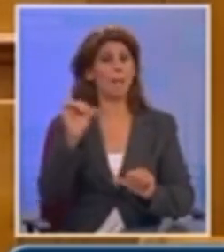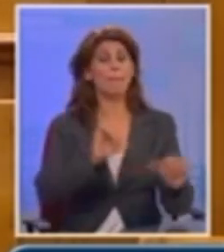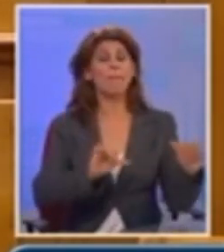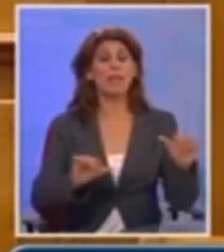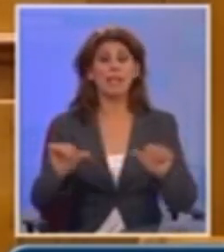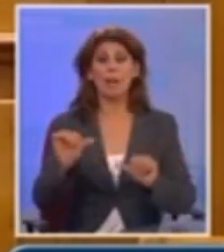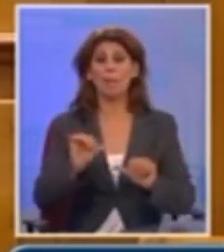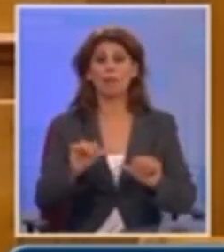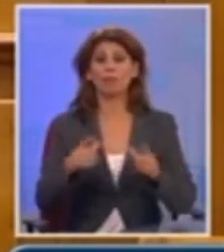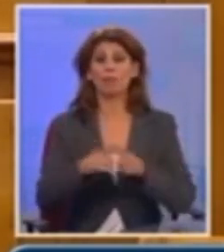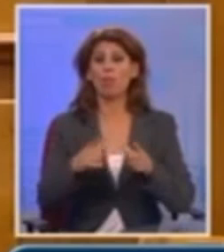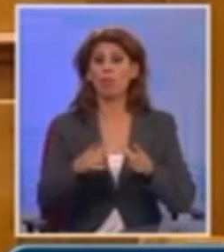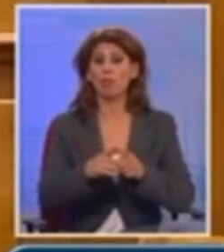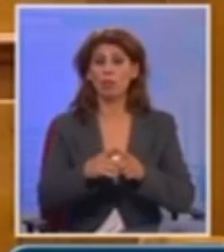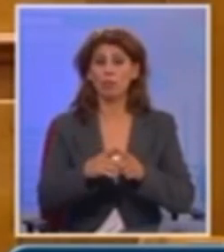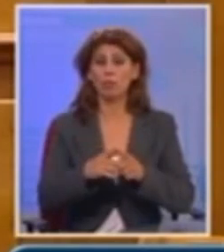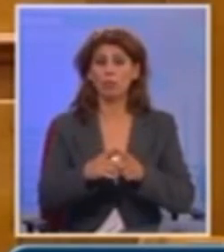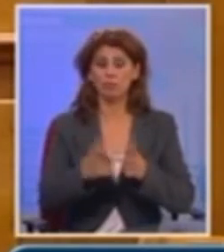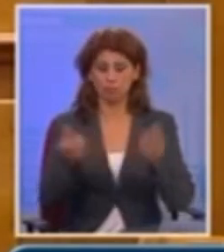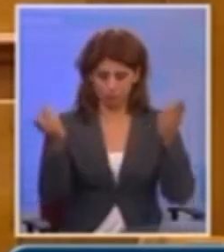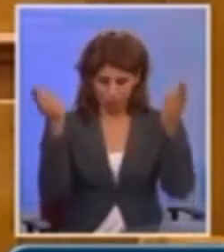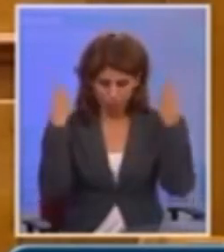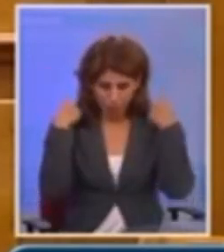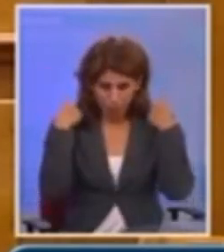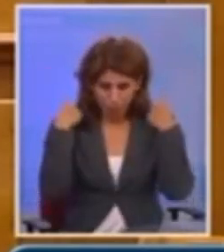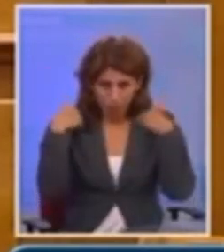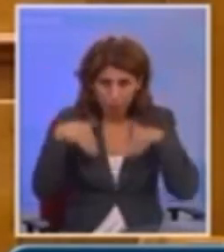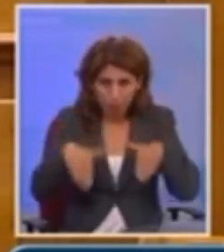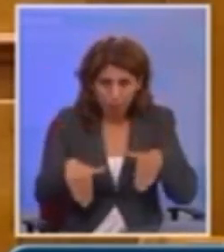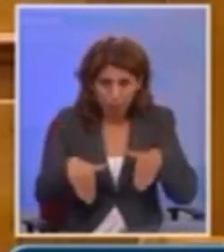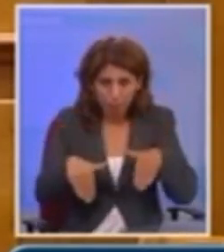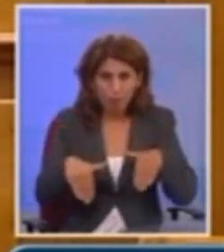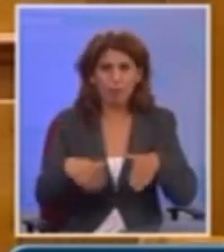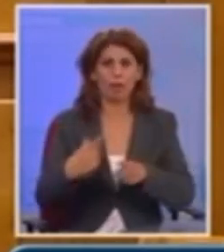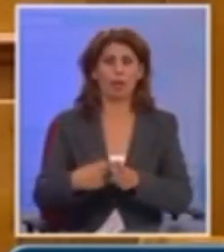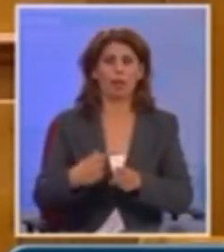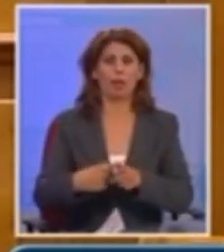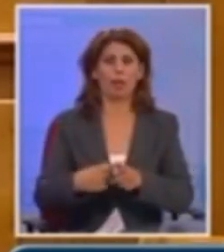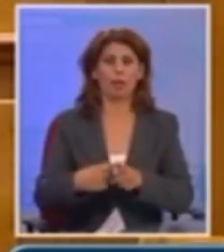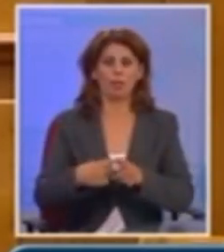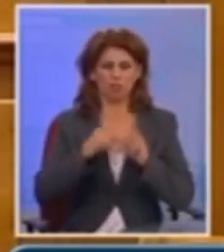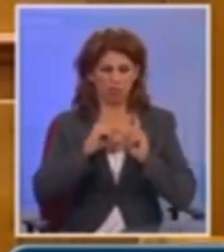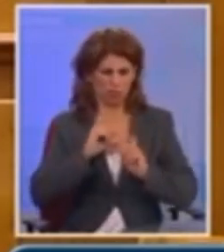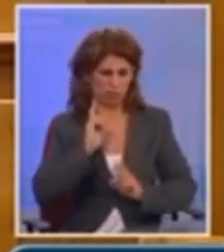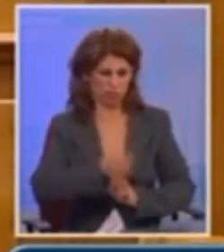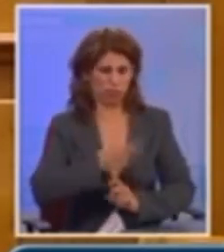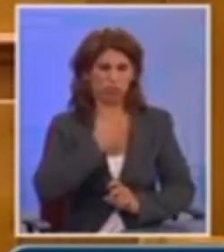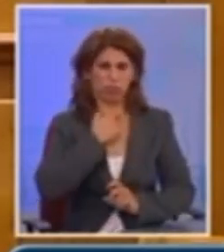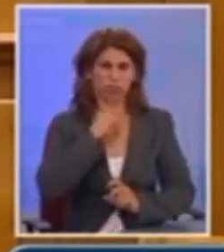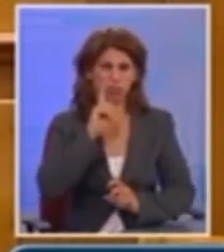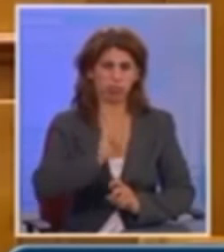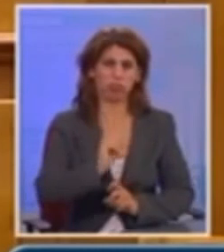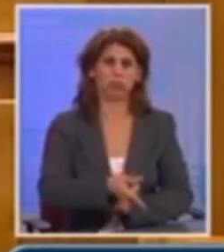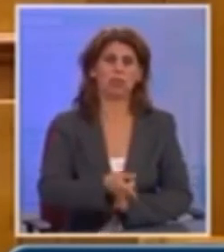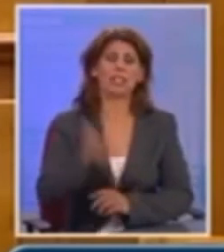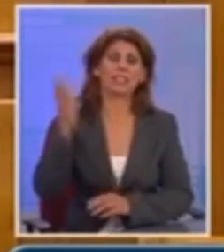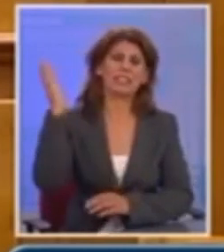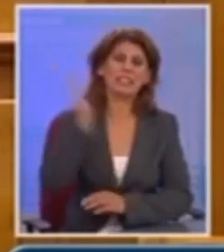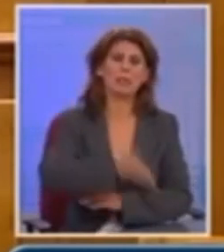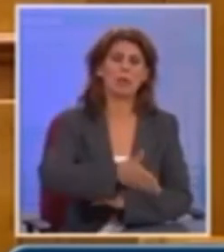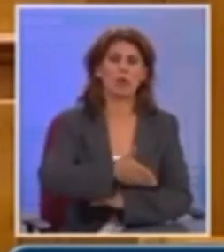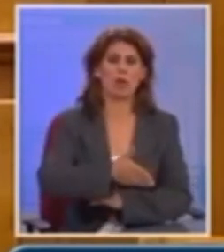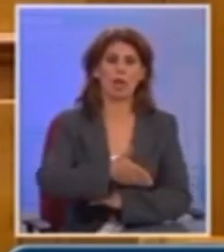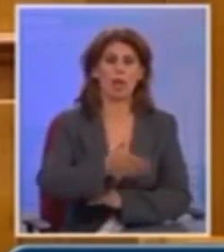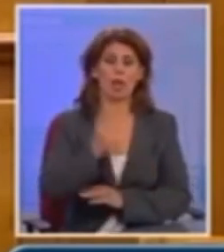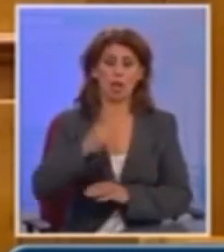πείραμα υποταγής, ένα πείραμα πειθαναγκασμού και τιμωρίας